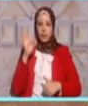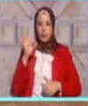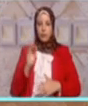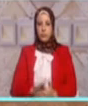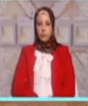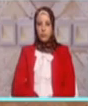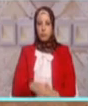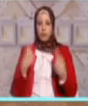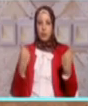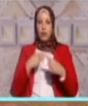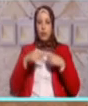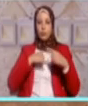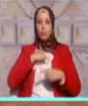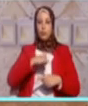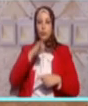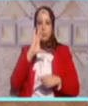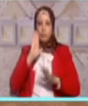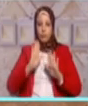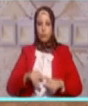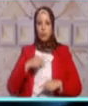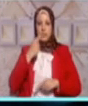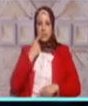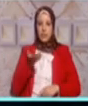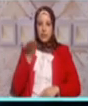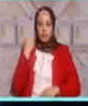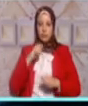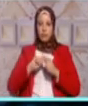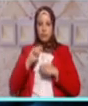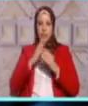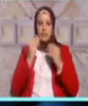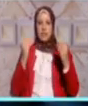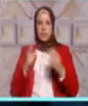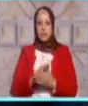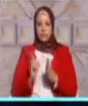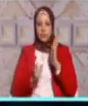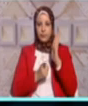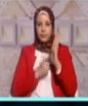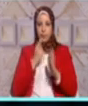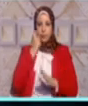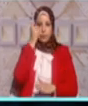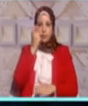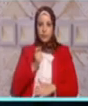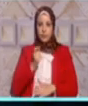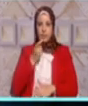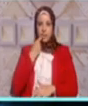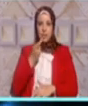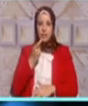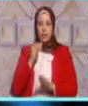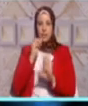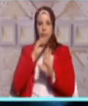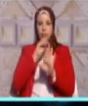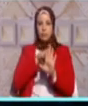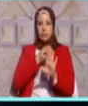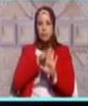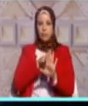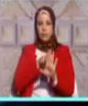اليوم، هو متواجد من سنوات طويله، مش اول سنه يتم فيها الغش. الغش موجود